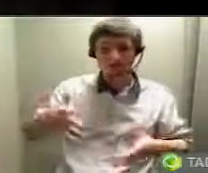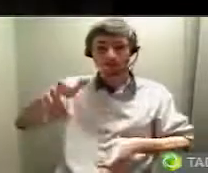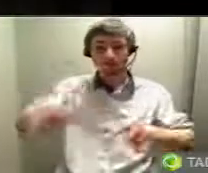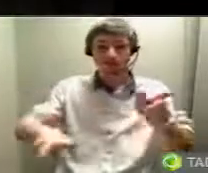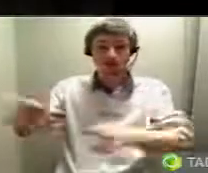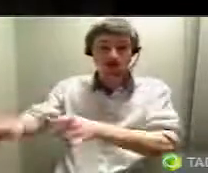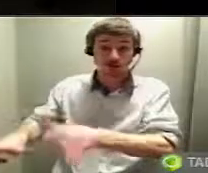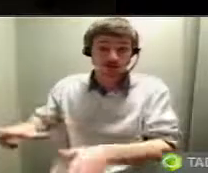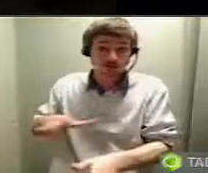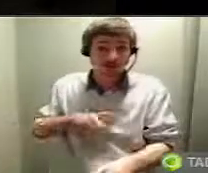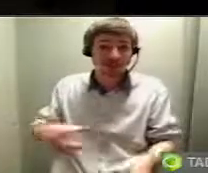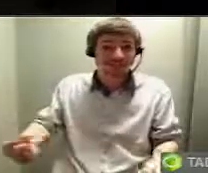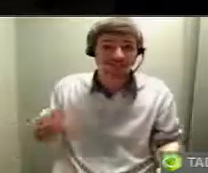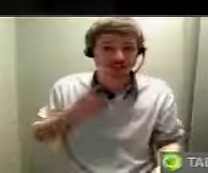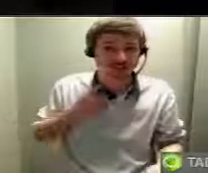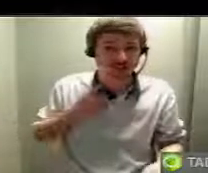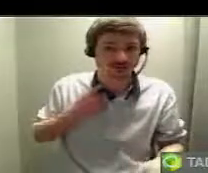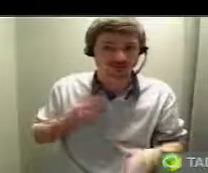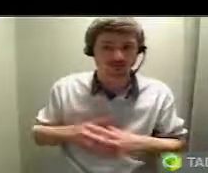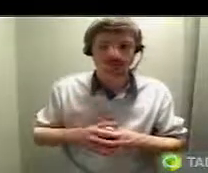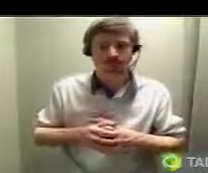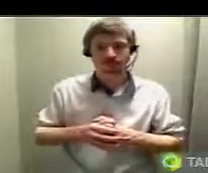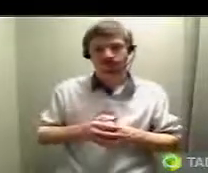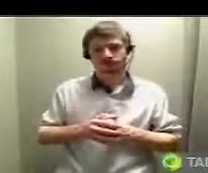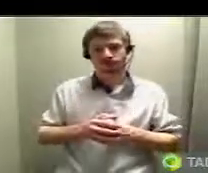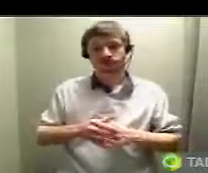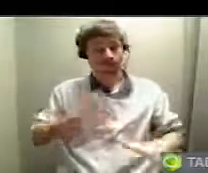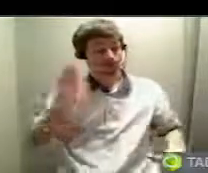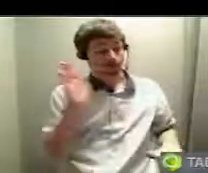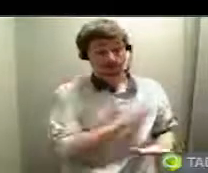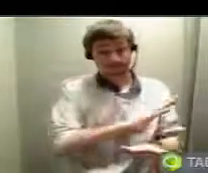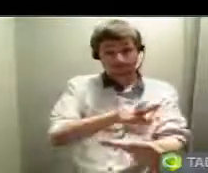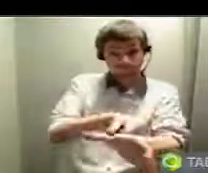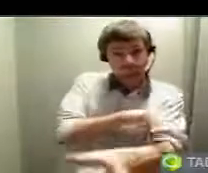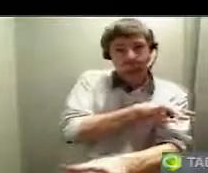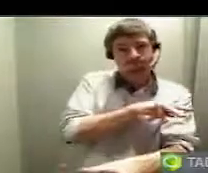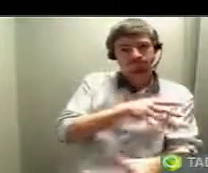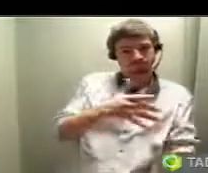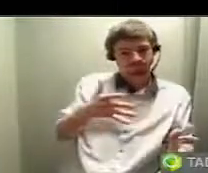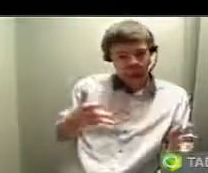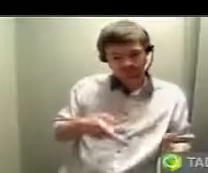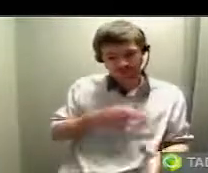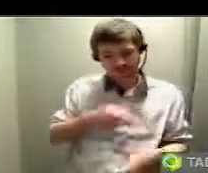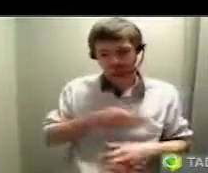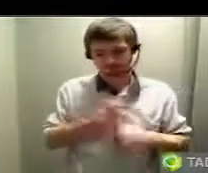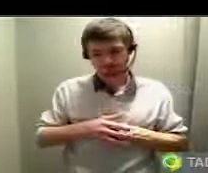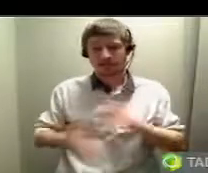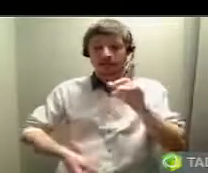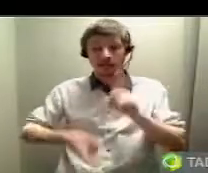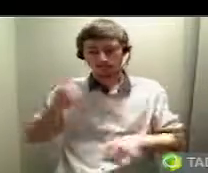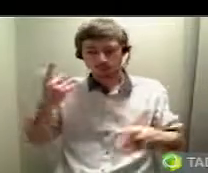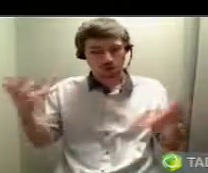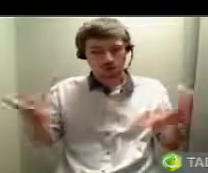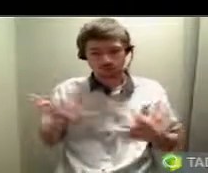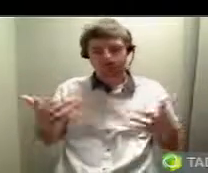Depuis 2005, on voit les choses différemment. Et ça, c'est important que la loi l'ait consacré. La loi dit qu'au fond, il y a deux causes à la production